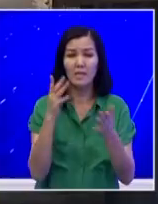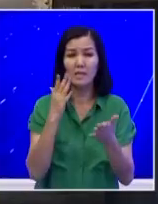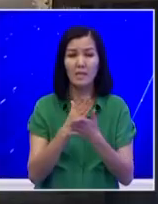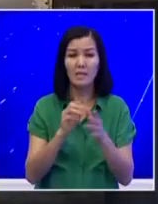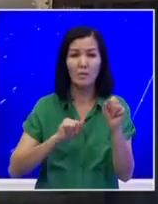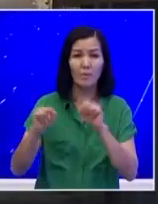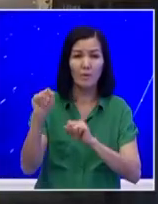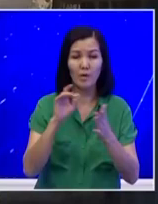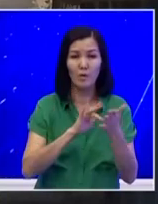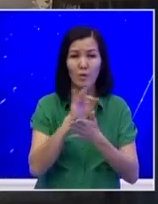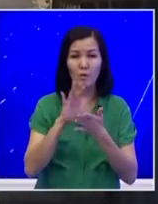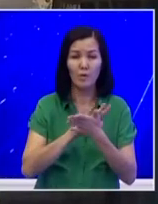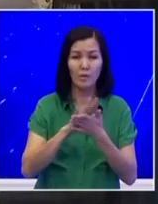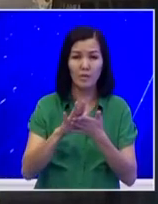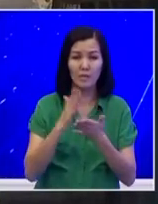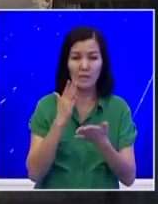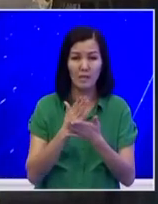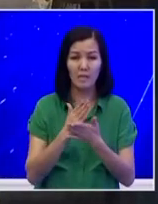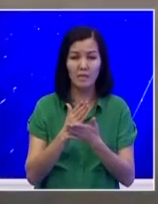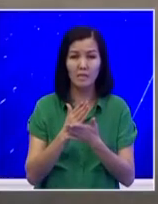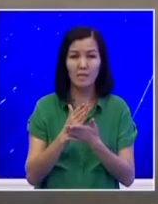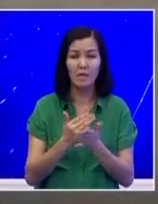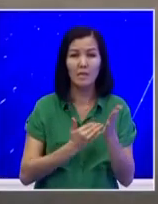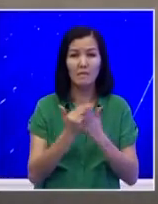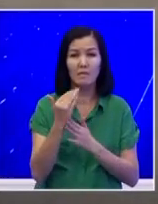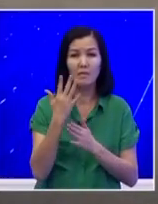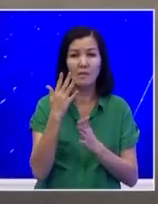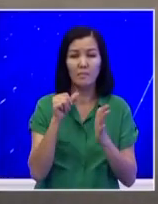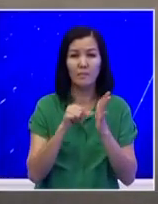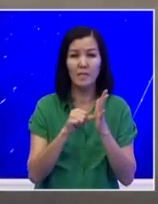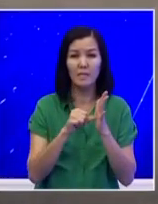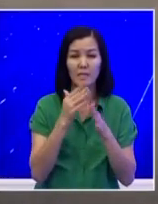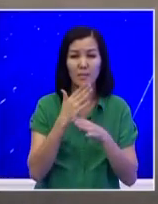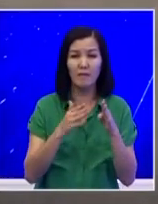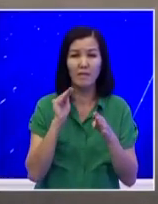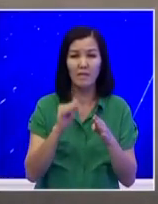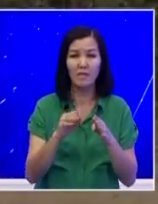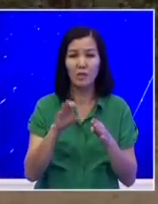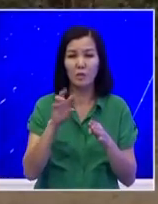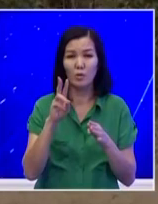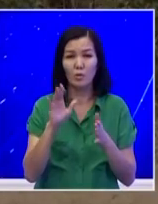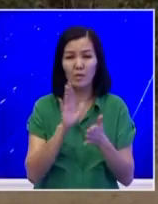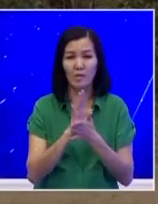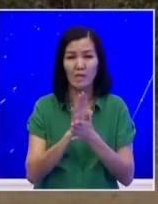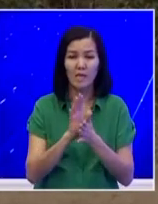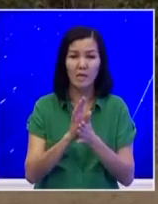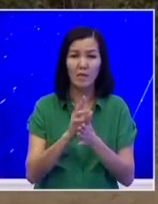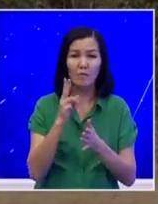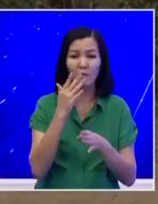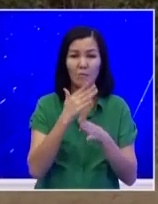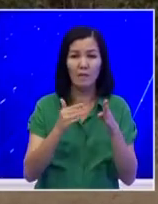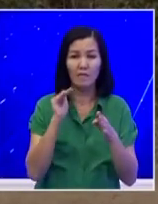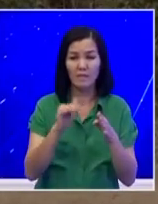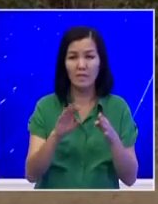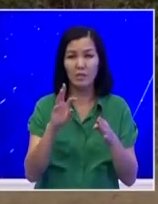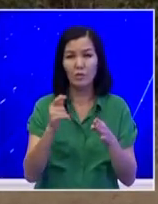города. По примерным подсчетам, предстоит вывести на полигон свыше 5500 тонн городского мусора, в том числе со стихийных свалок более